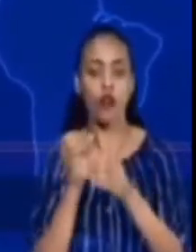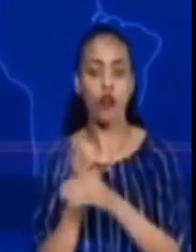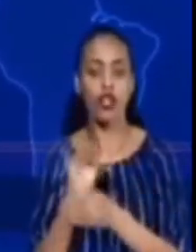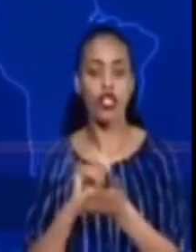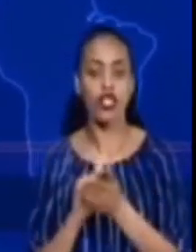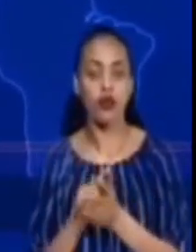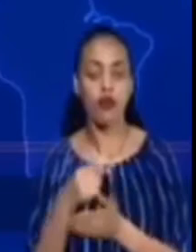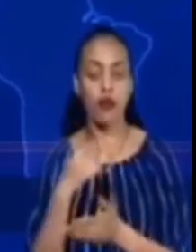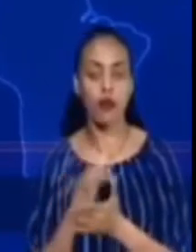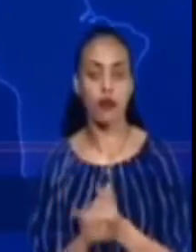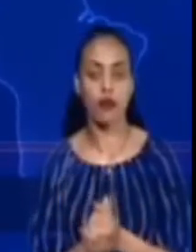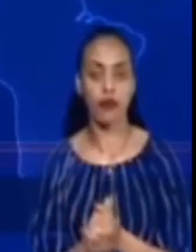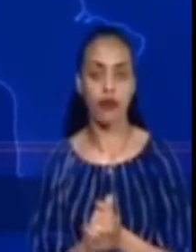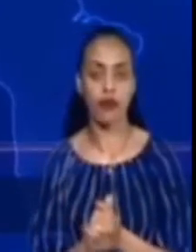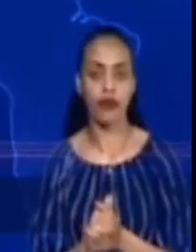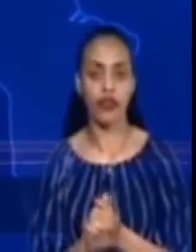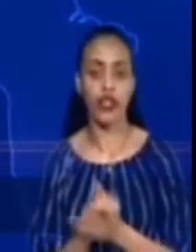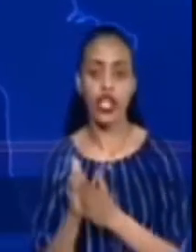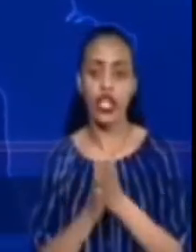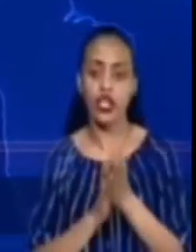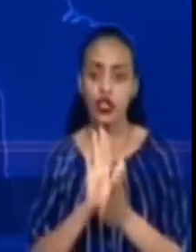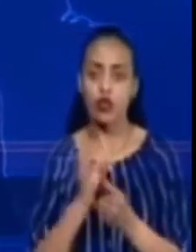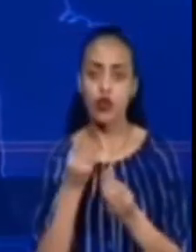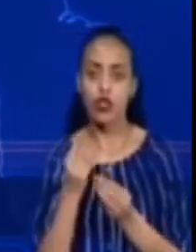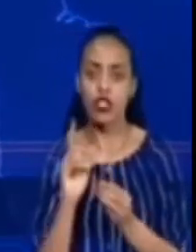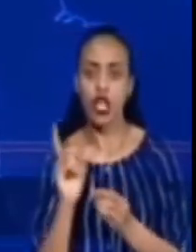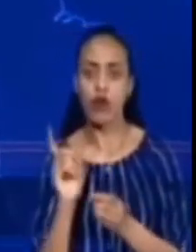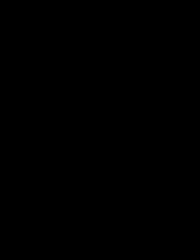በኩል ደግሞ በኮንታሬ በአዋሽ ኮንታሬ በኩል ደግሞ